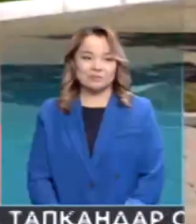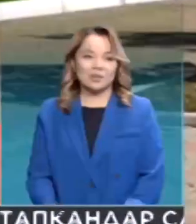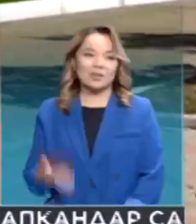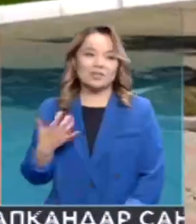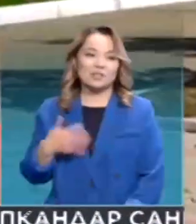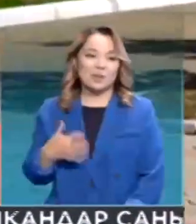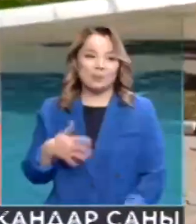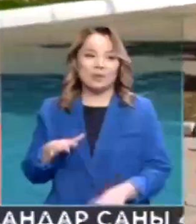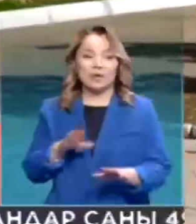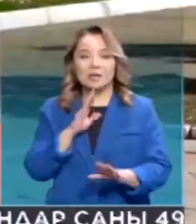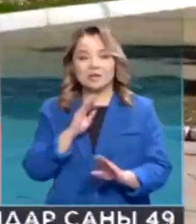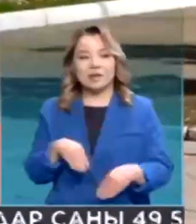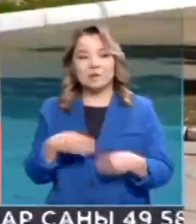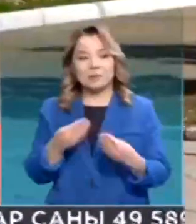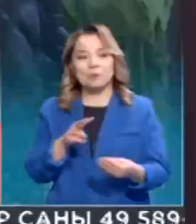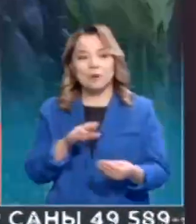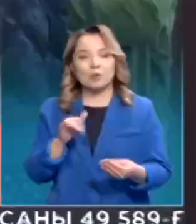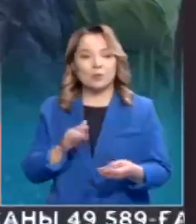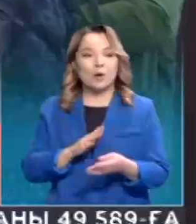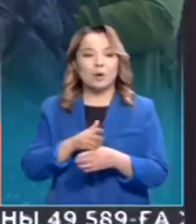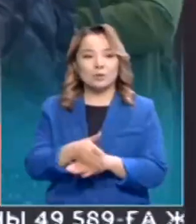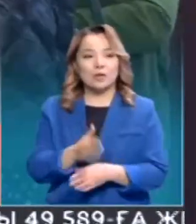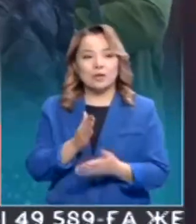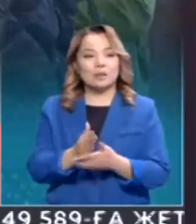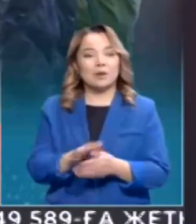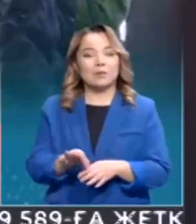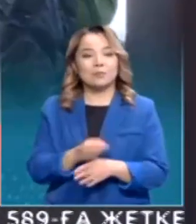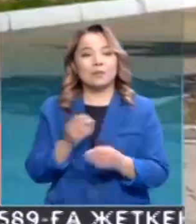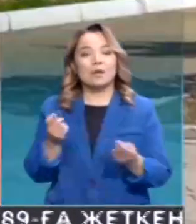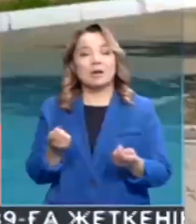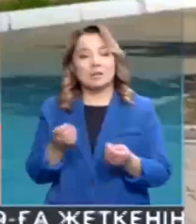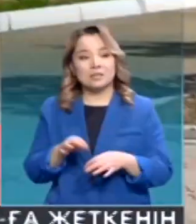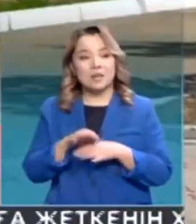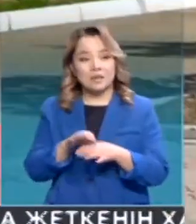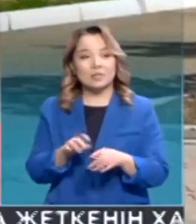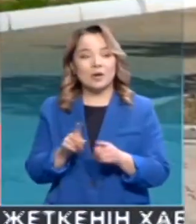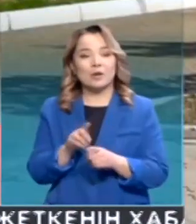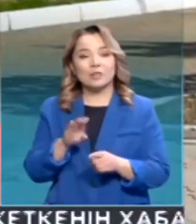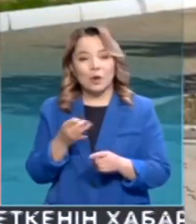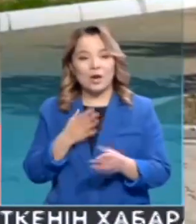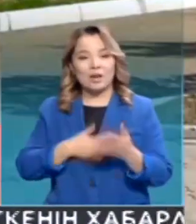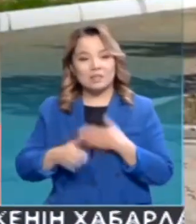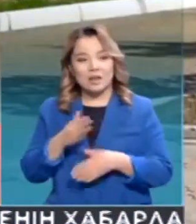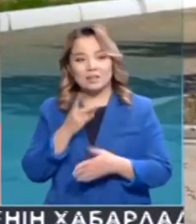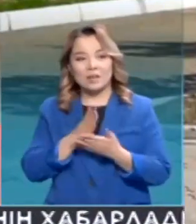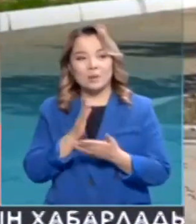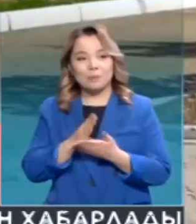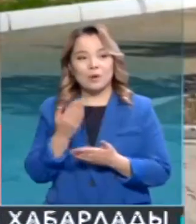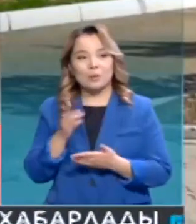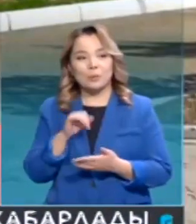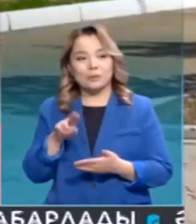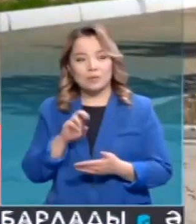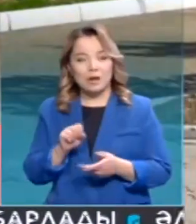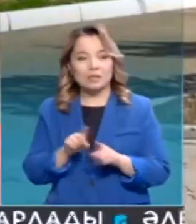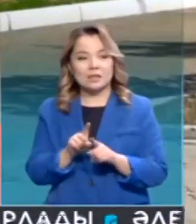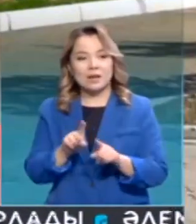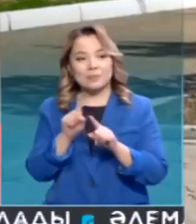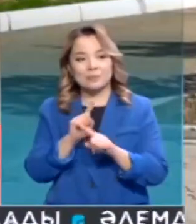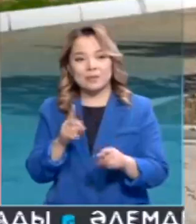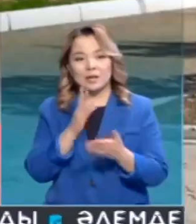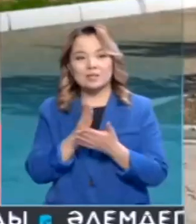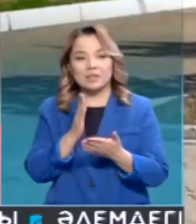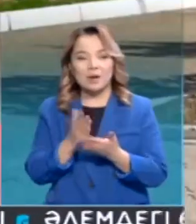Жамбыл жеріне қыз берген маңғыстаулық меймандар қос тойды қатар ата өтеміз деп қуанышты. Назы бөлек құдалардың науқаны да ерек болып